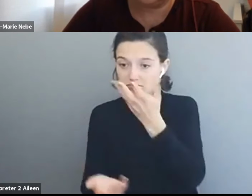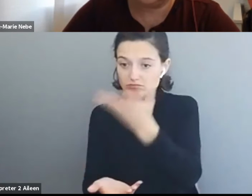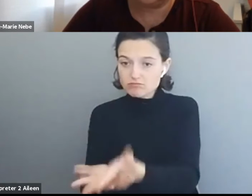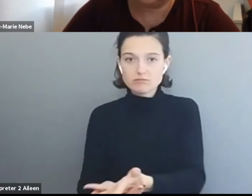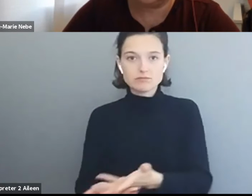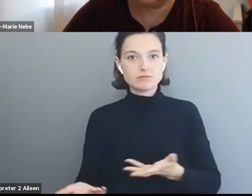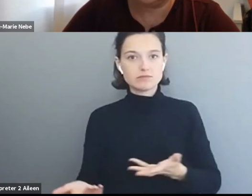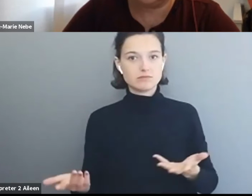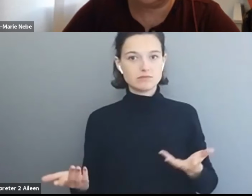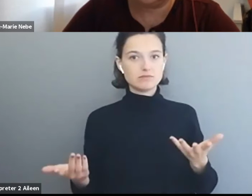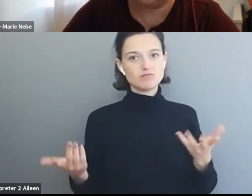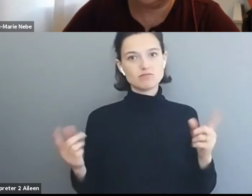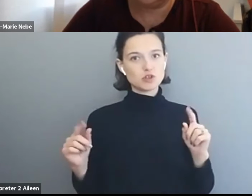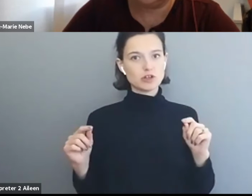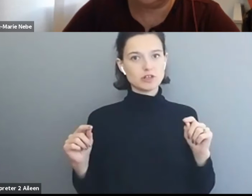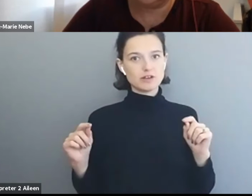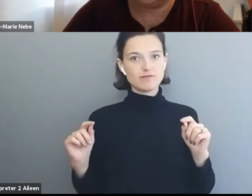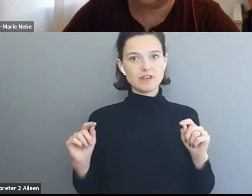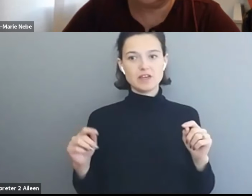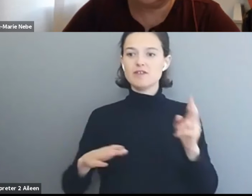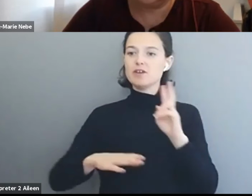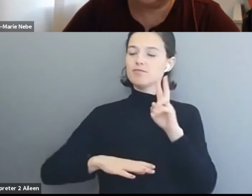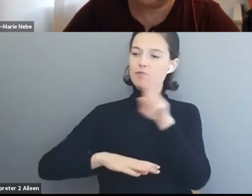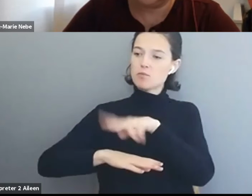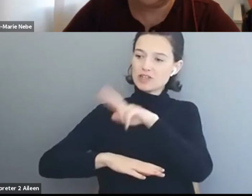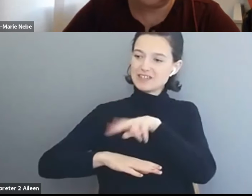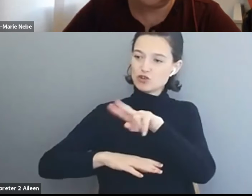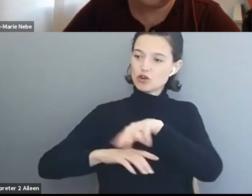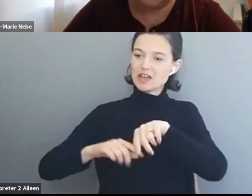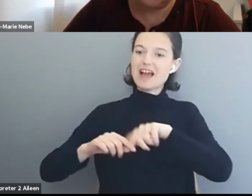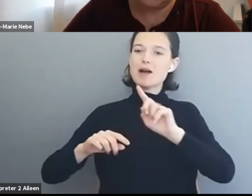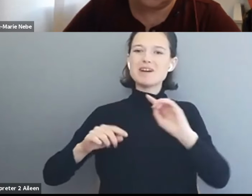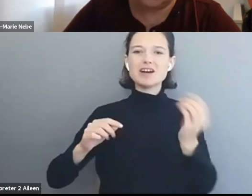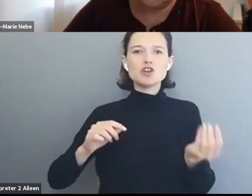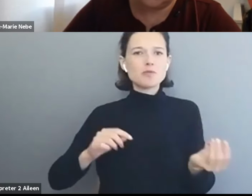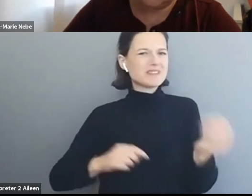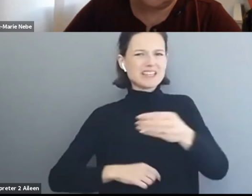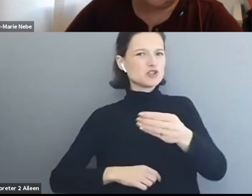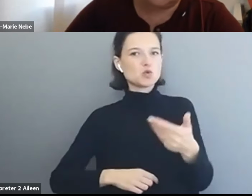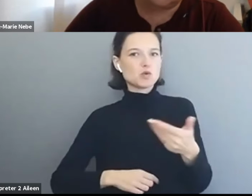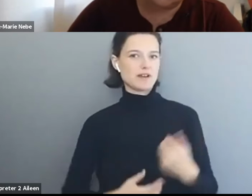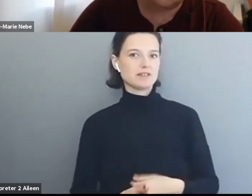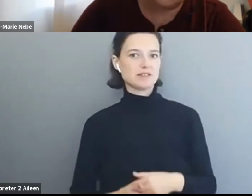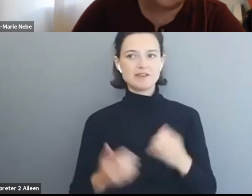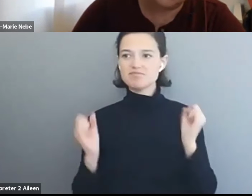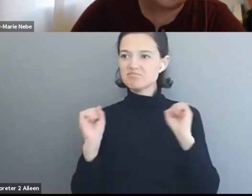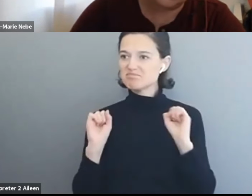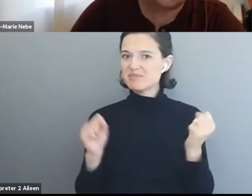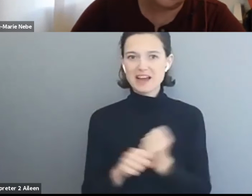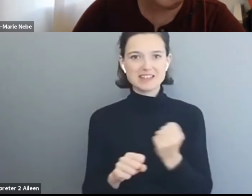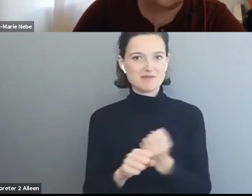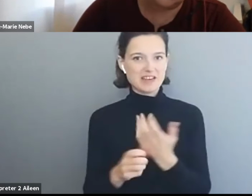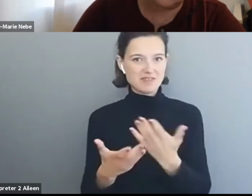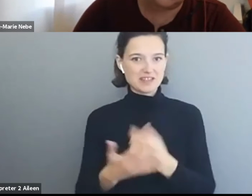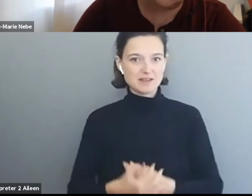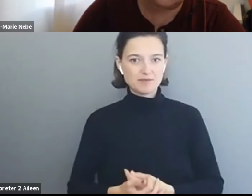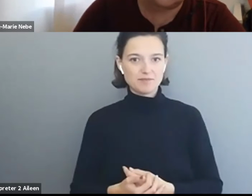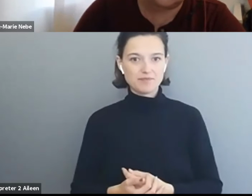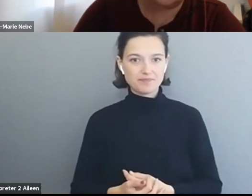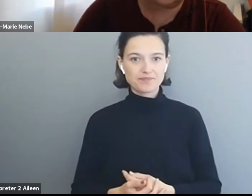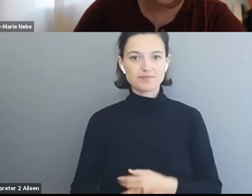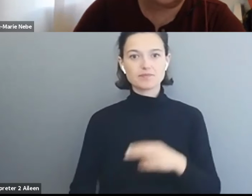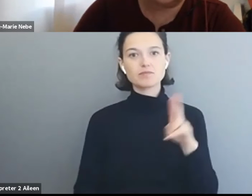Aktivitäten, die über ein Monitoring hinausgehen? Ja, da muss ich auch sagen, bin ich eigentlich auf schon gut